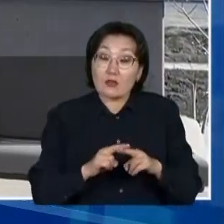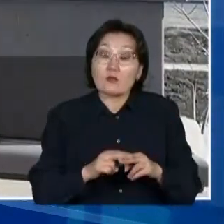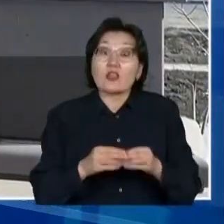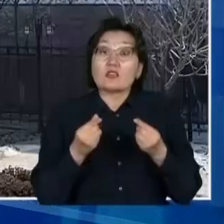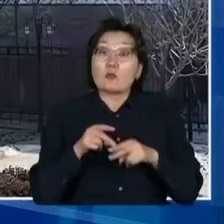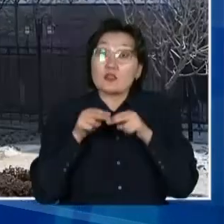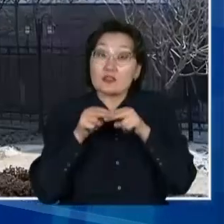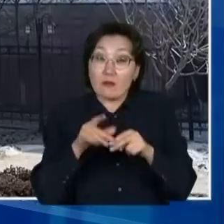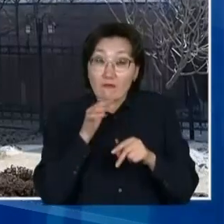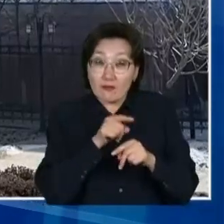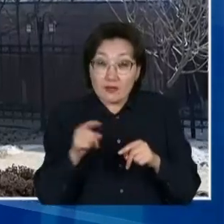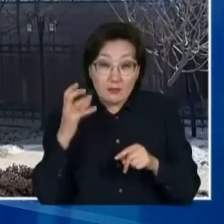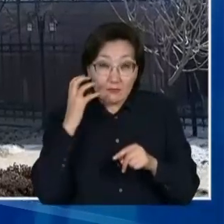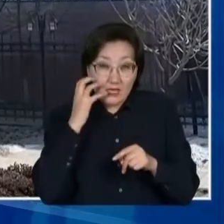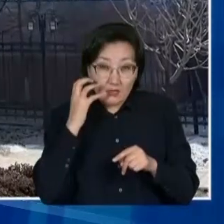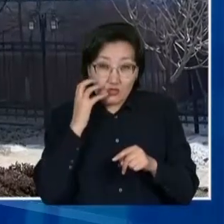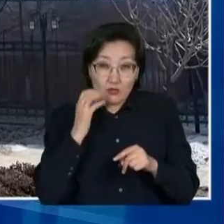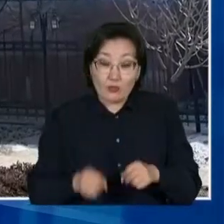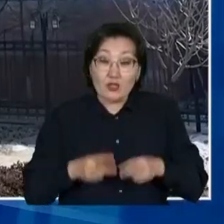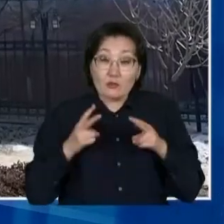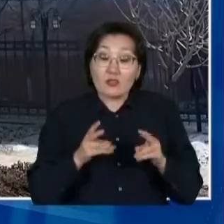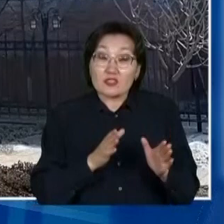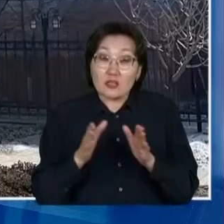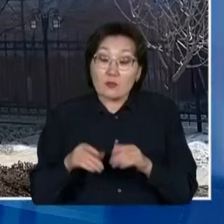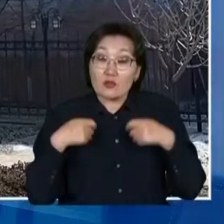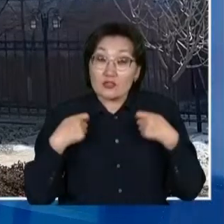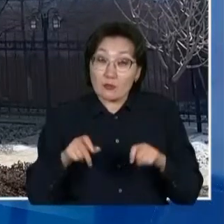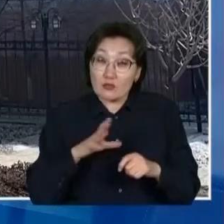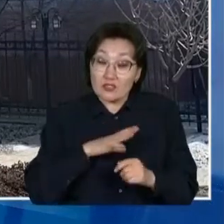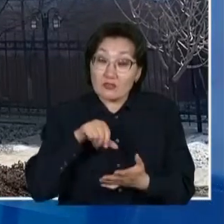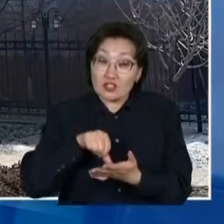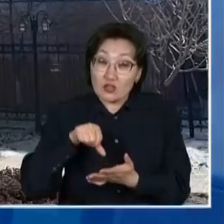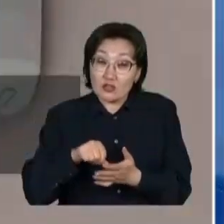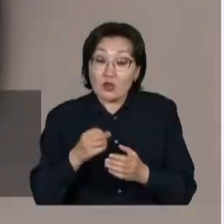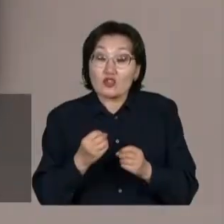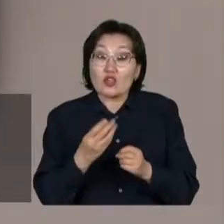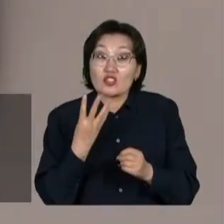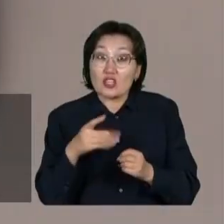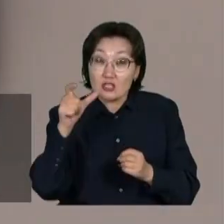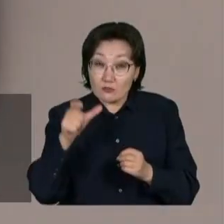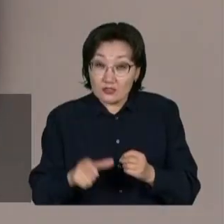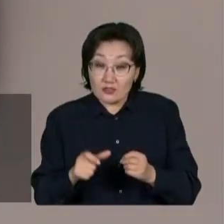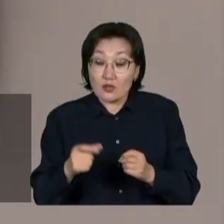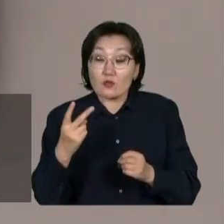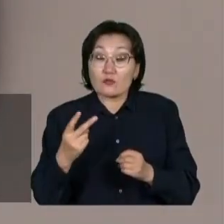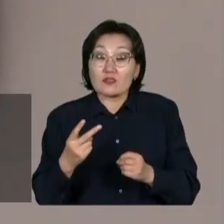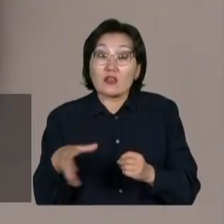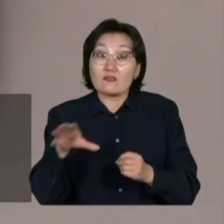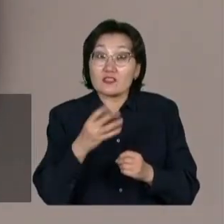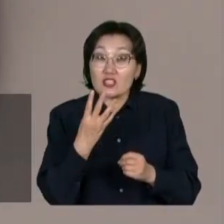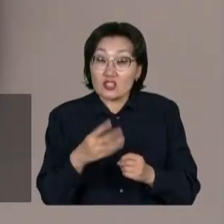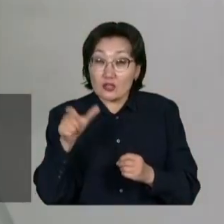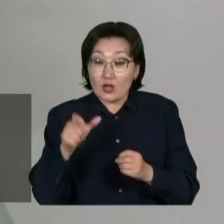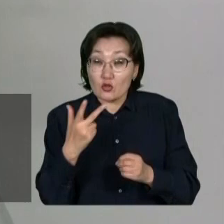ей деньги во время беременности. К преступным схемам по продаже были вовлечены еще 4 человека. Их приговорили к